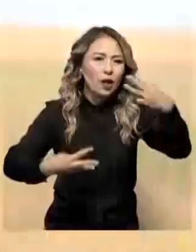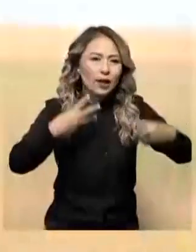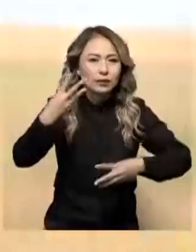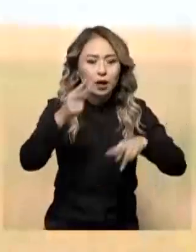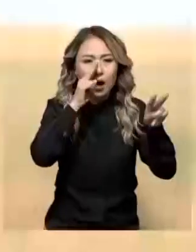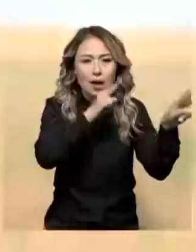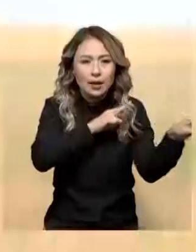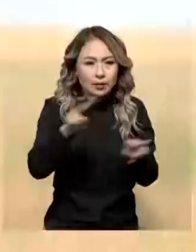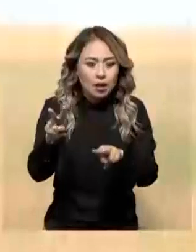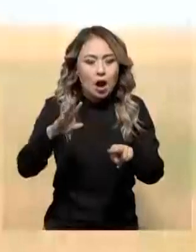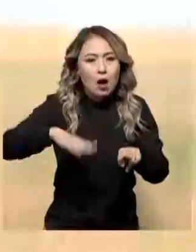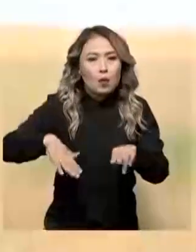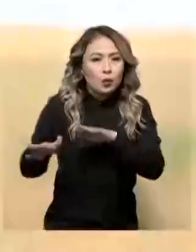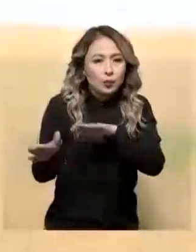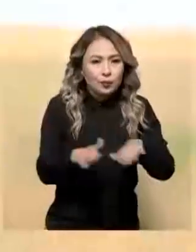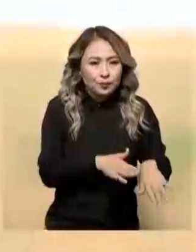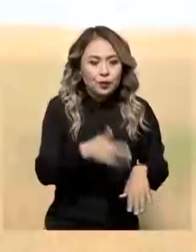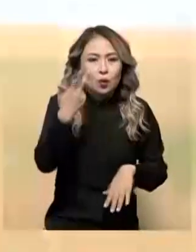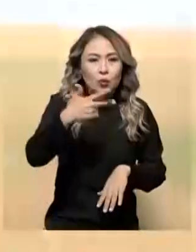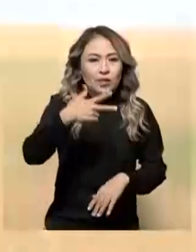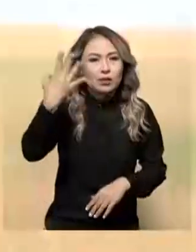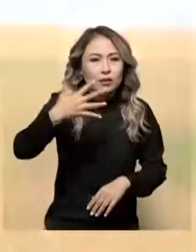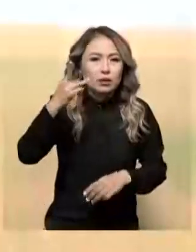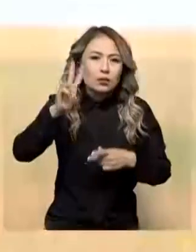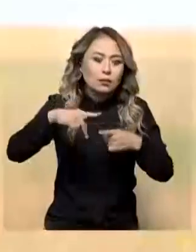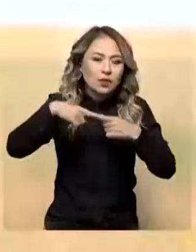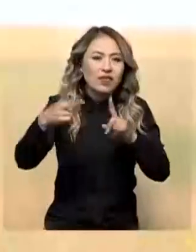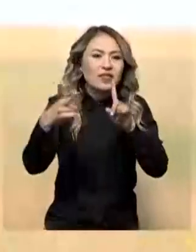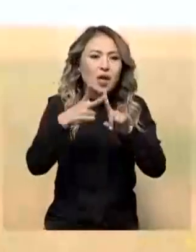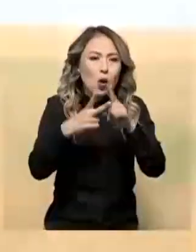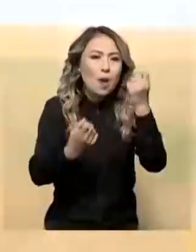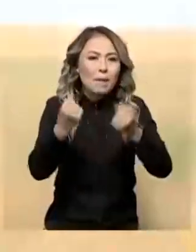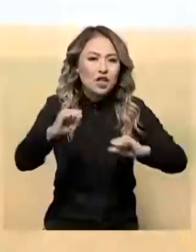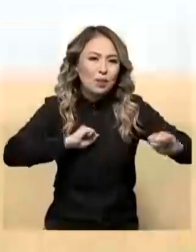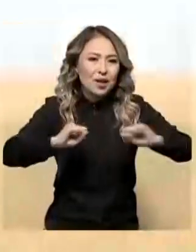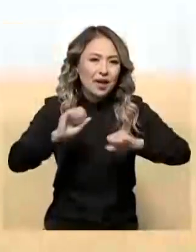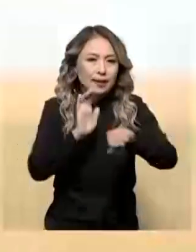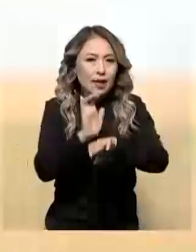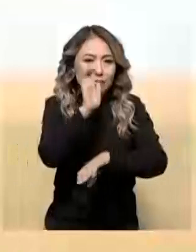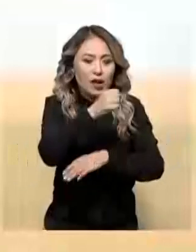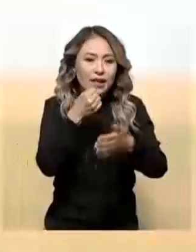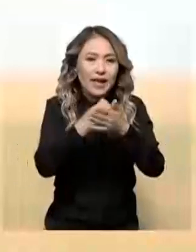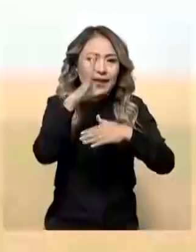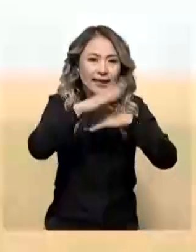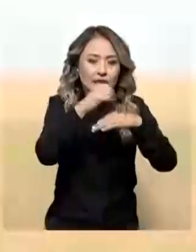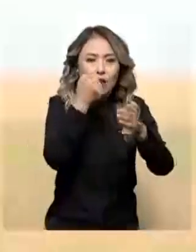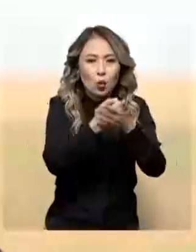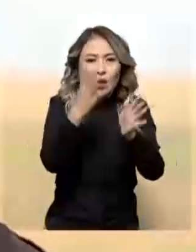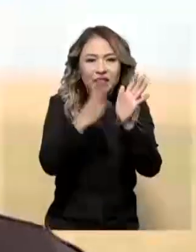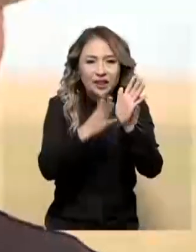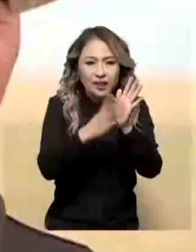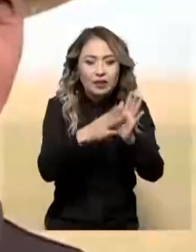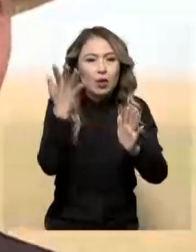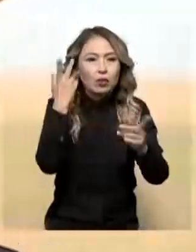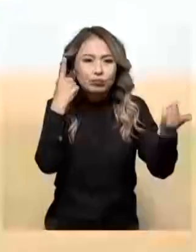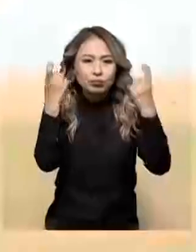қарайды. А сосын тағы 30-40 шақырымдан кейін екінші машина бригадалар сояқта. Кешке 8-ден 9-ға дейін хабарға шығамыз, кім